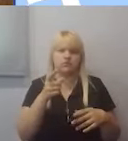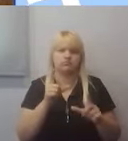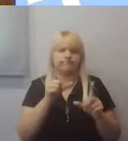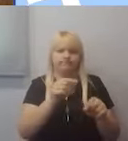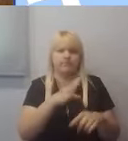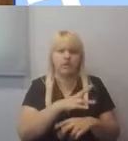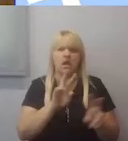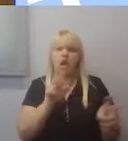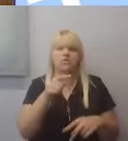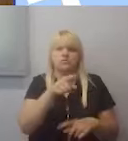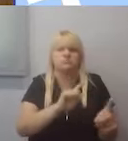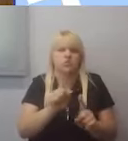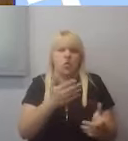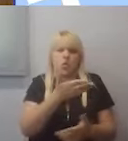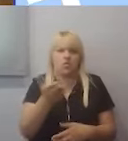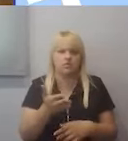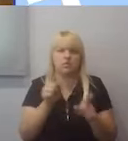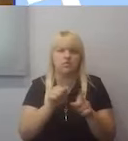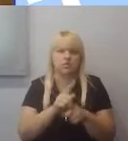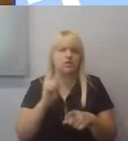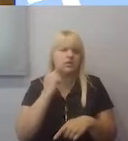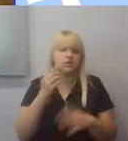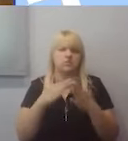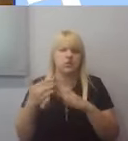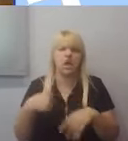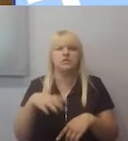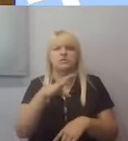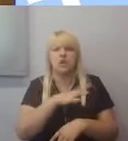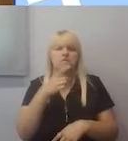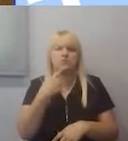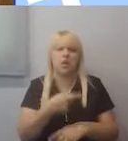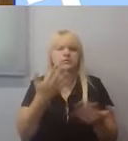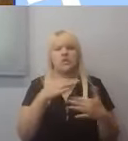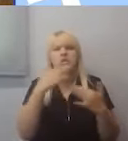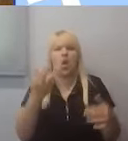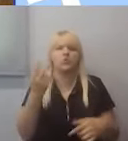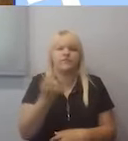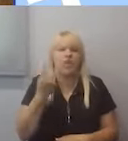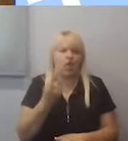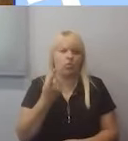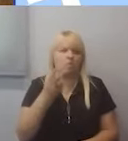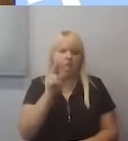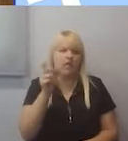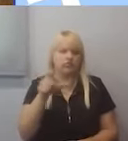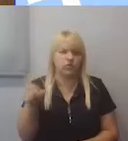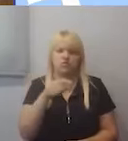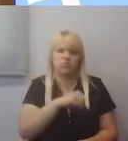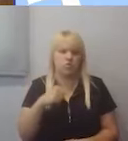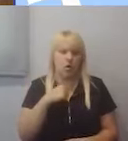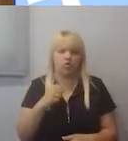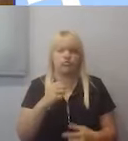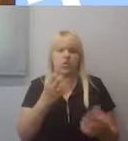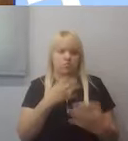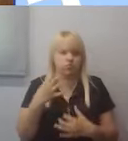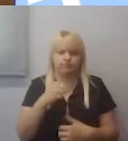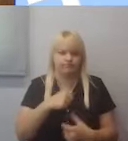šobrīd pati rīgas pilsētā nu es nevaru pateikt cik t ir vientuļo piemēram pensionāru kuri nespēj paši par sevi aprūpēties un